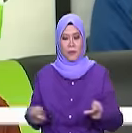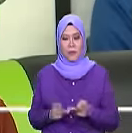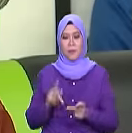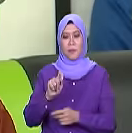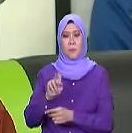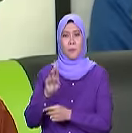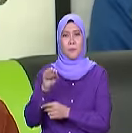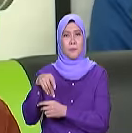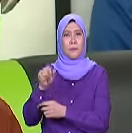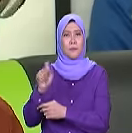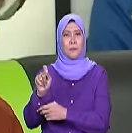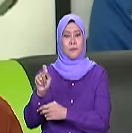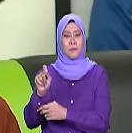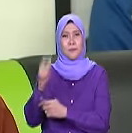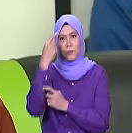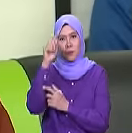bagi membantu